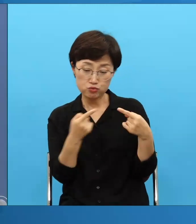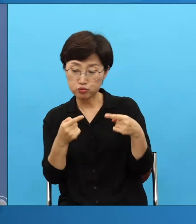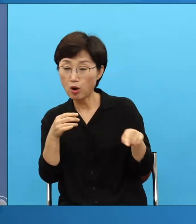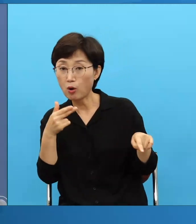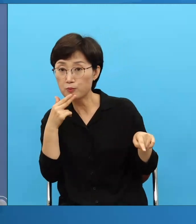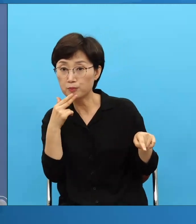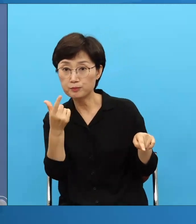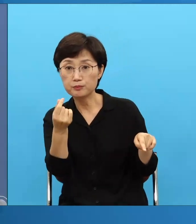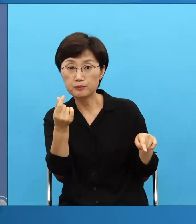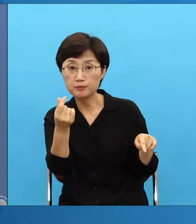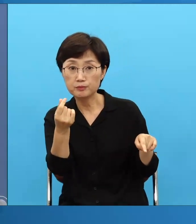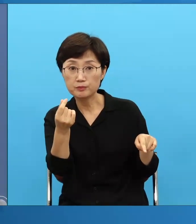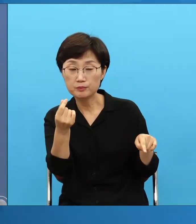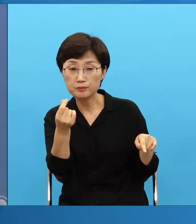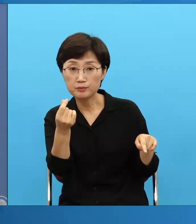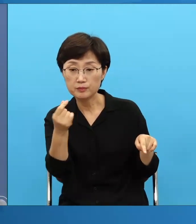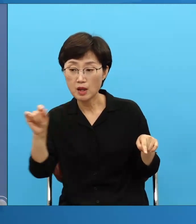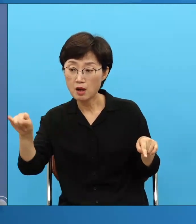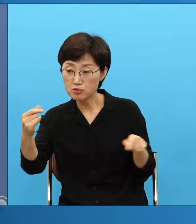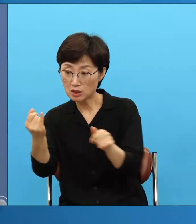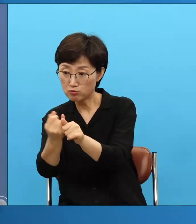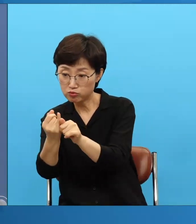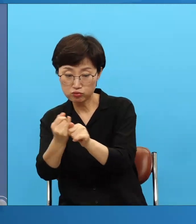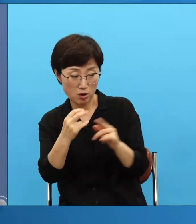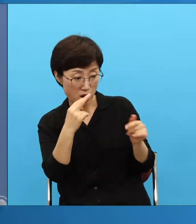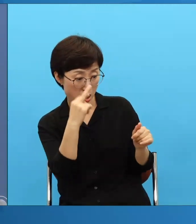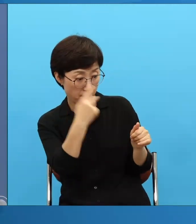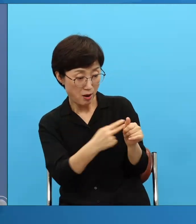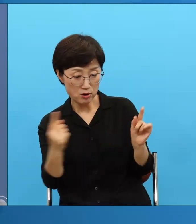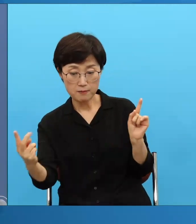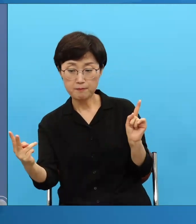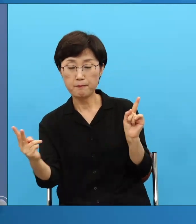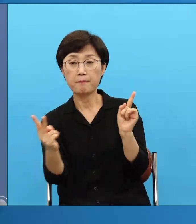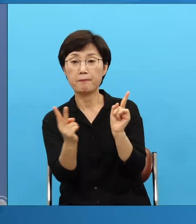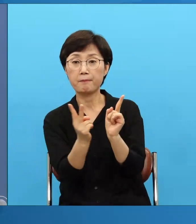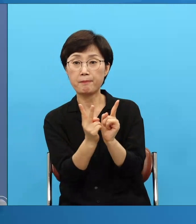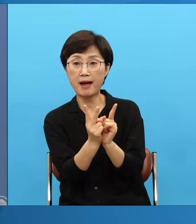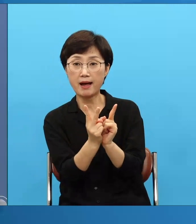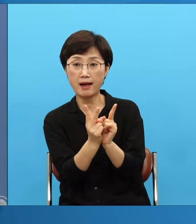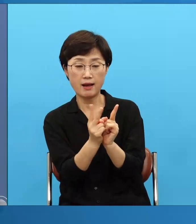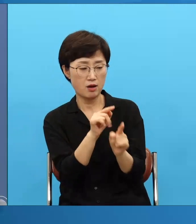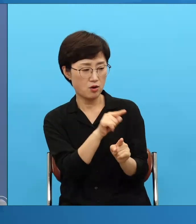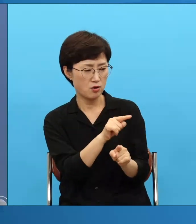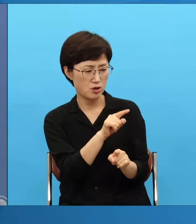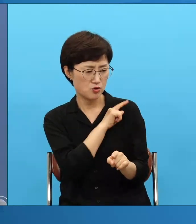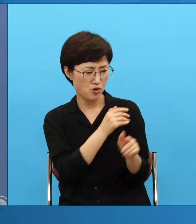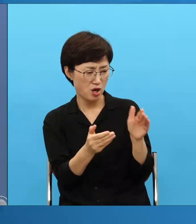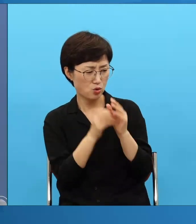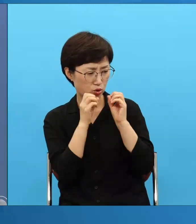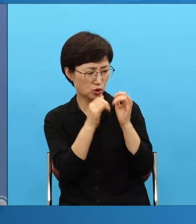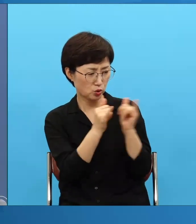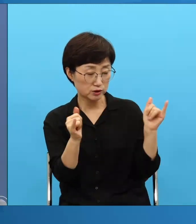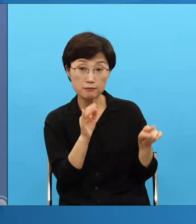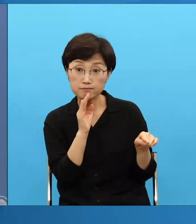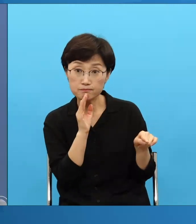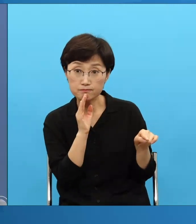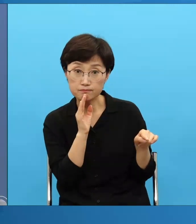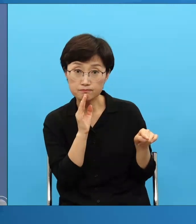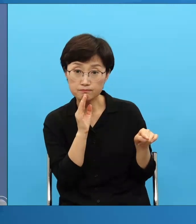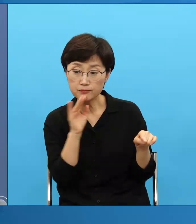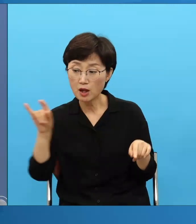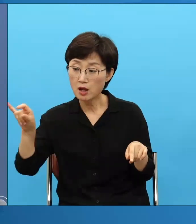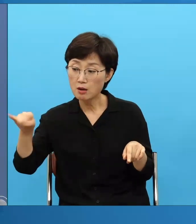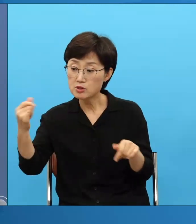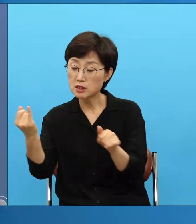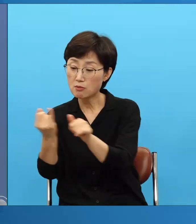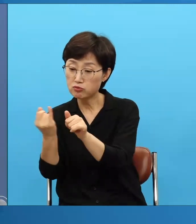했어요. Paul never 근데 attended that place. 만났어요. And then they met together. 바울은 이 시대에 살린 최고의 전도 하나님 세웠잖아요. 거기에 브리스가